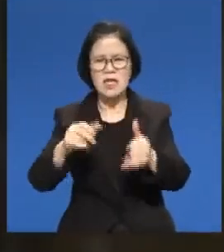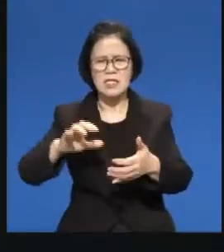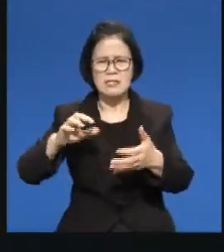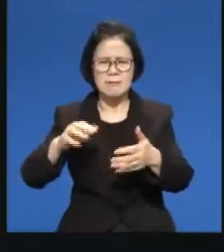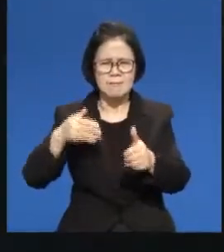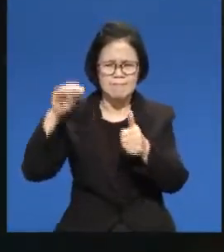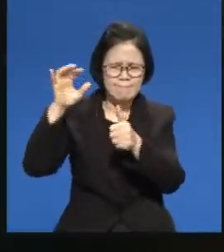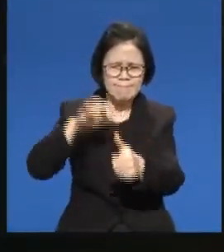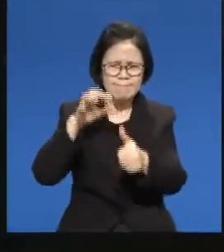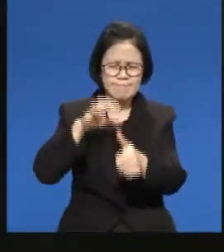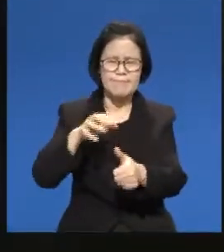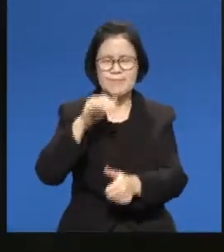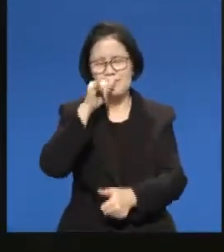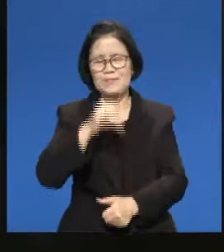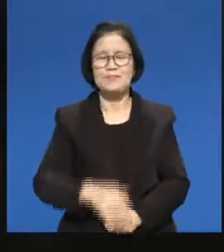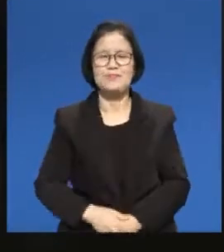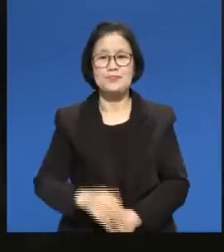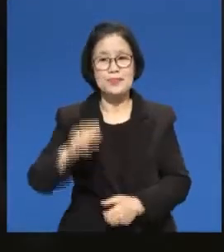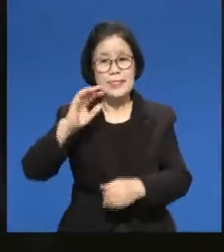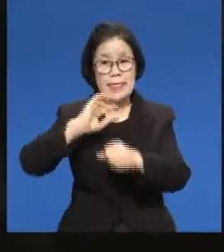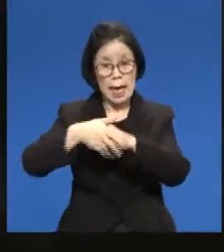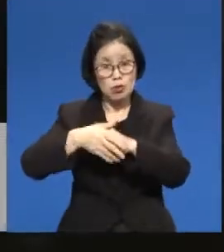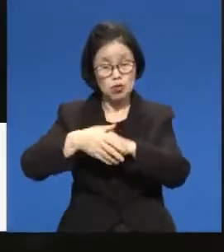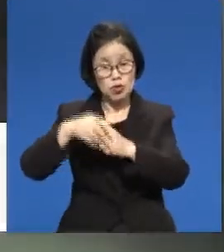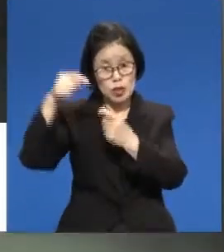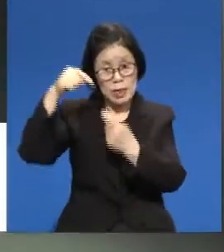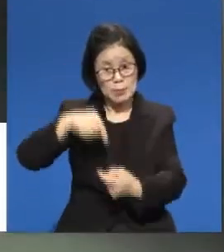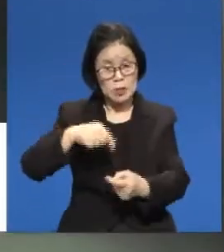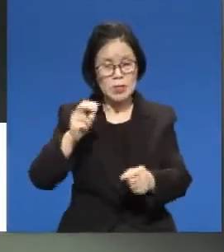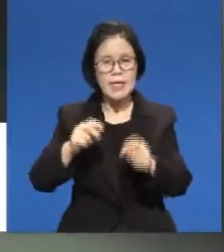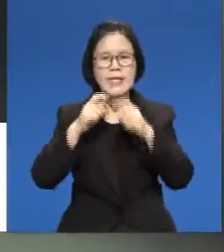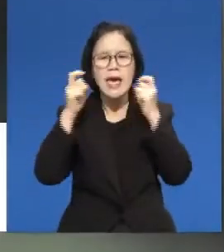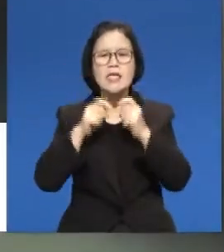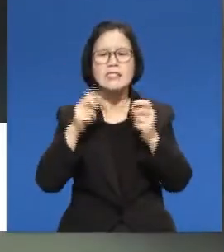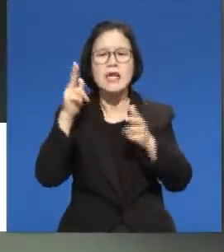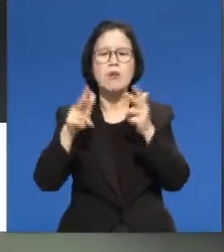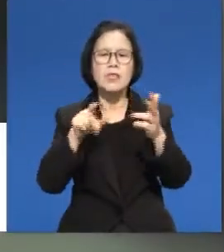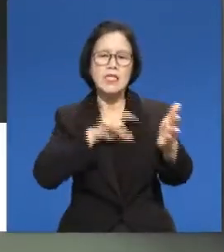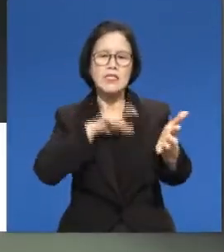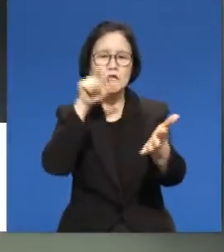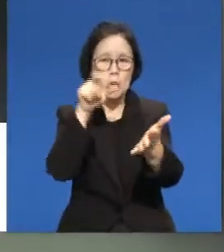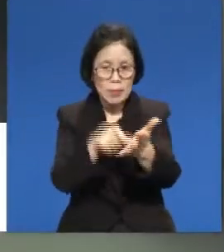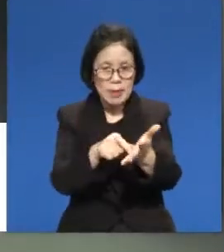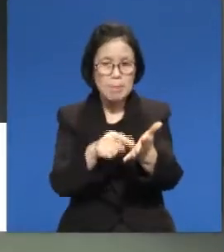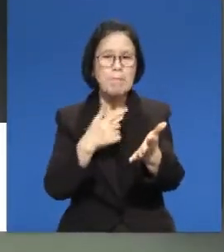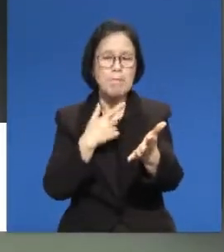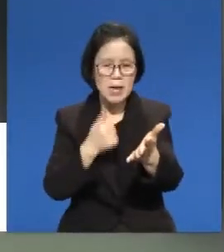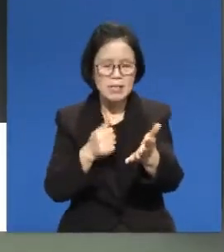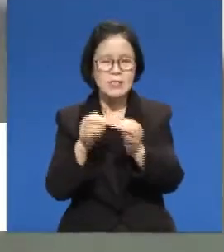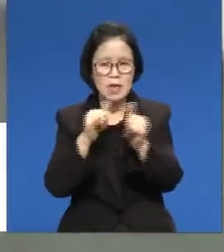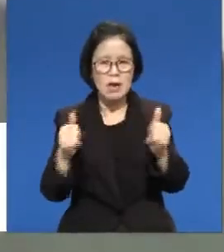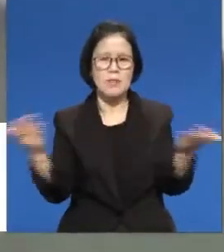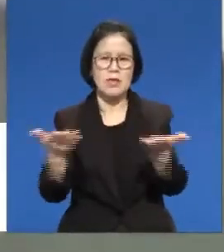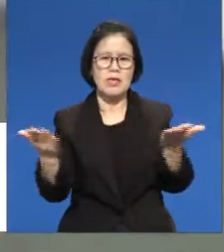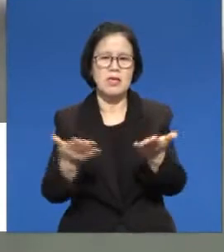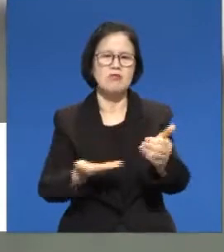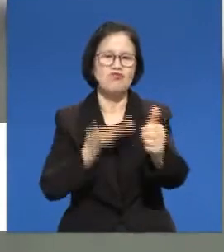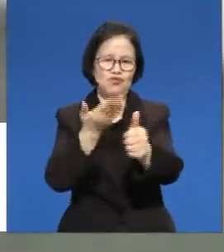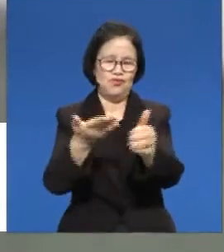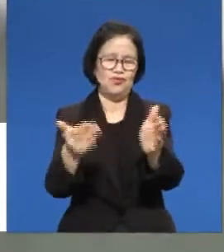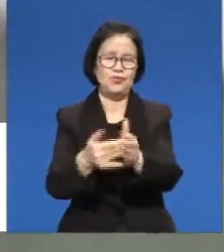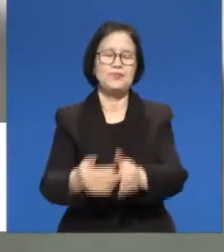왔읍니다 대구의 모 하청 업체는 나의 개인 사업자 등록을 마친 껌 바에 기사들에게 만 업무를 모아졌습니다